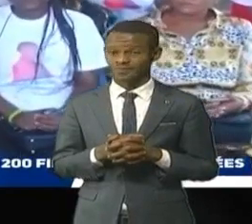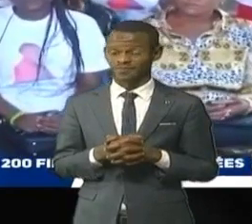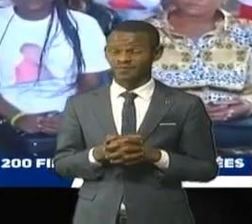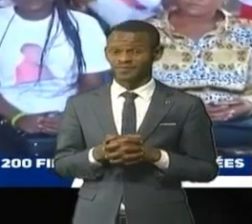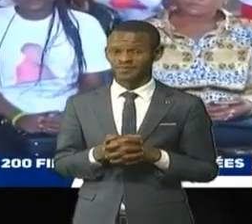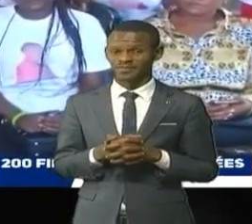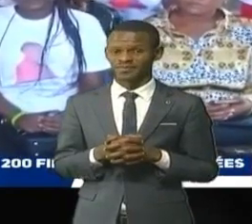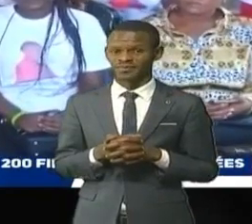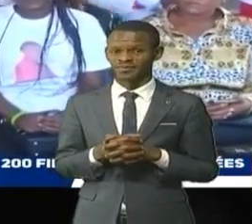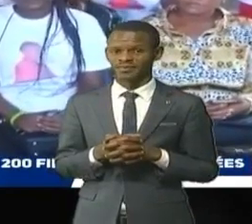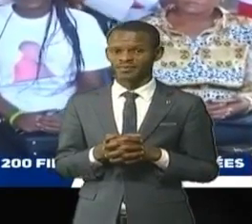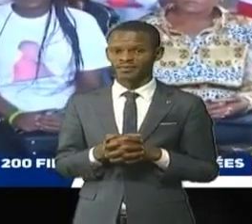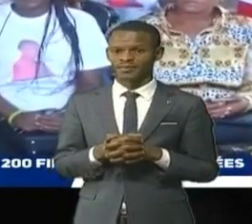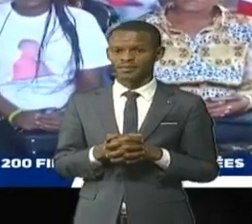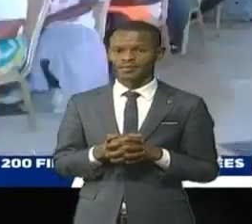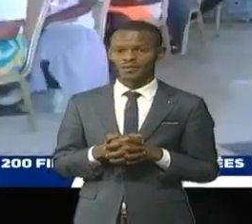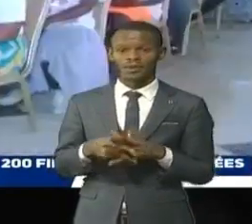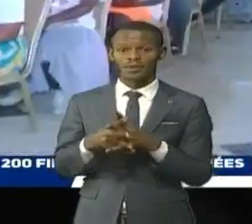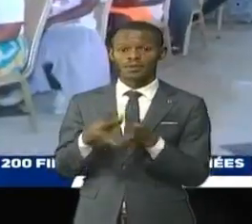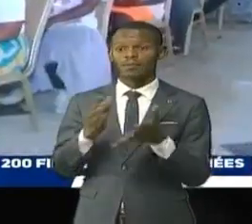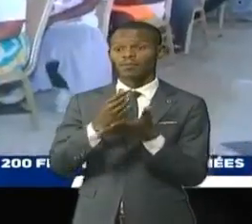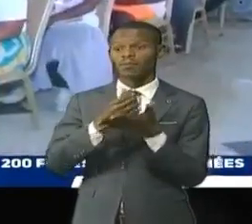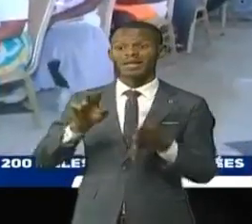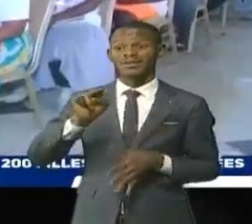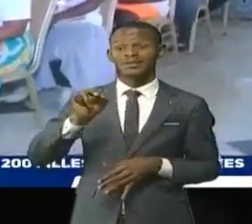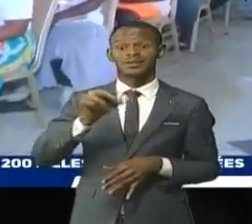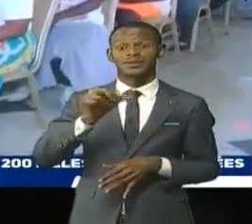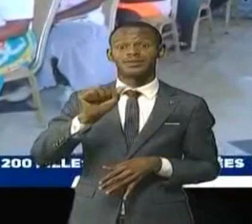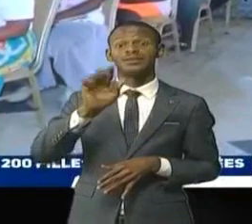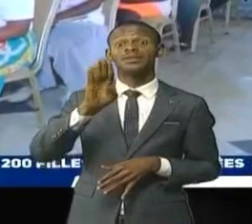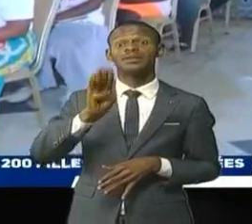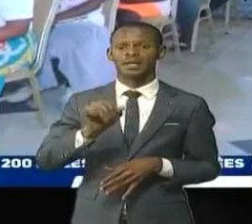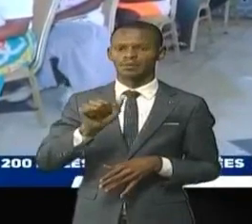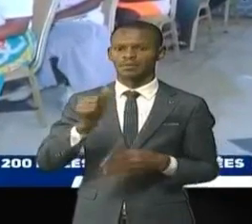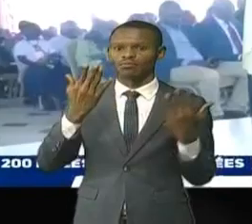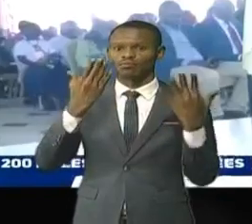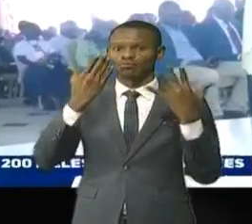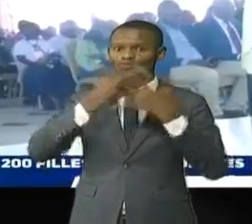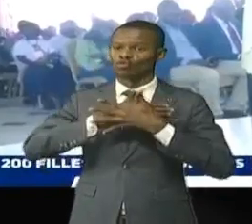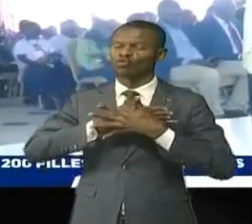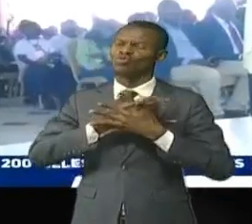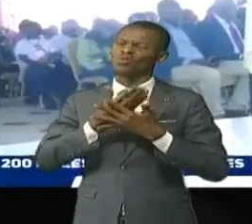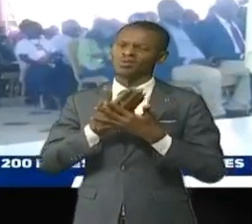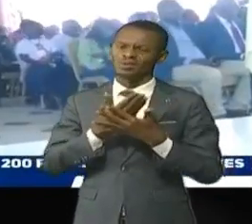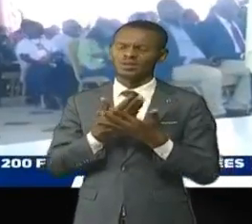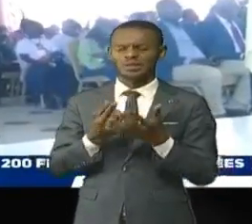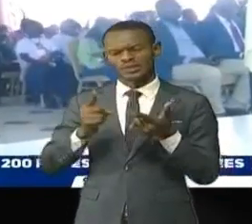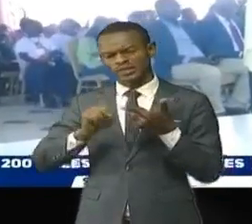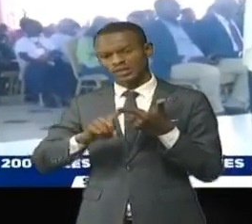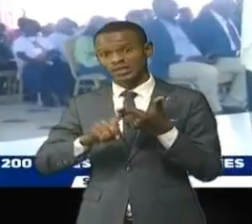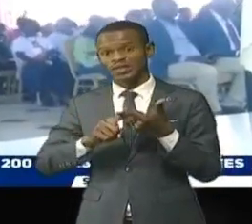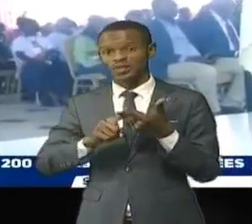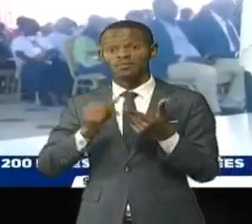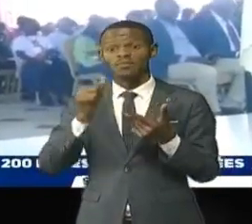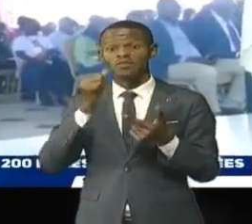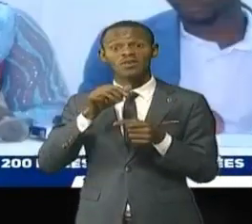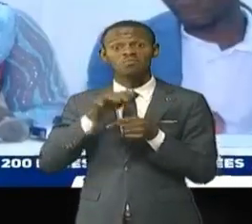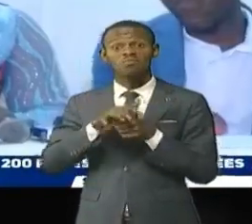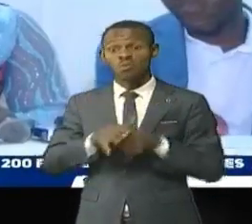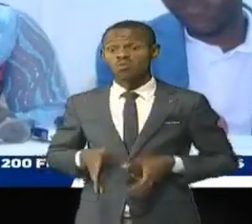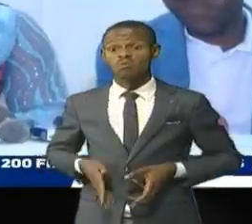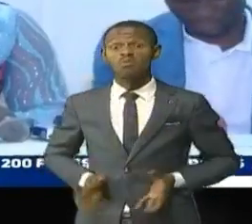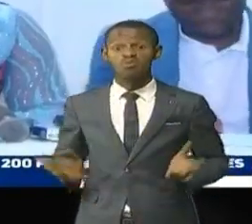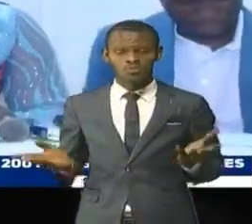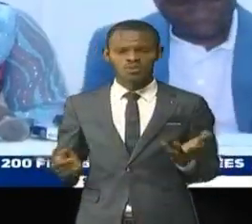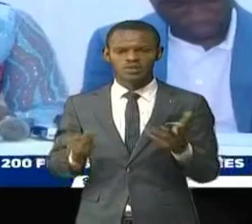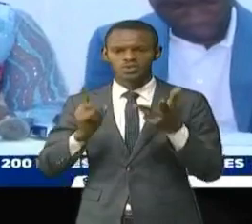fémères, se conjugue au présent une situation qui entraîne le manque de scolarité des enfants, les phénomènes Kuluna